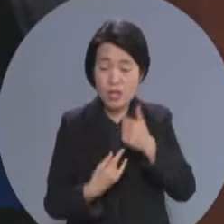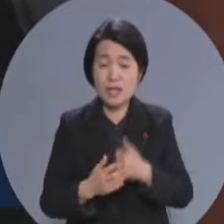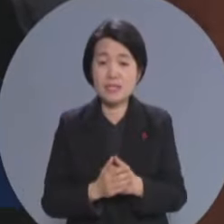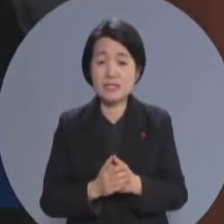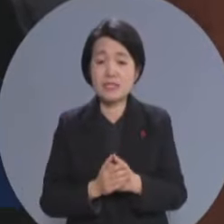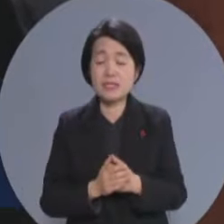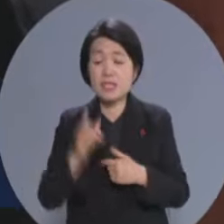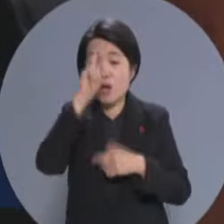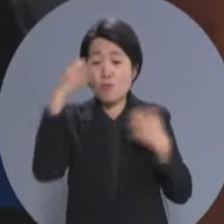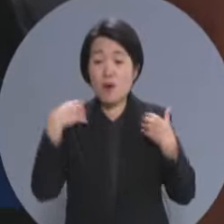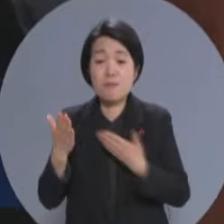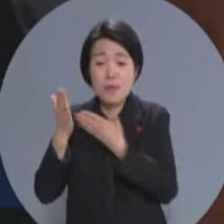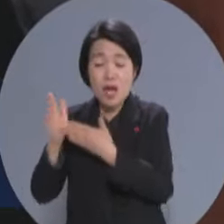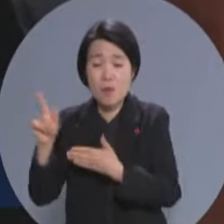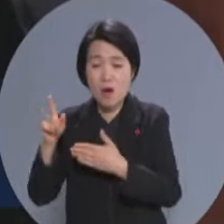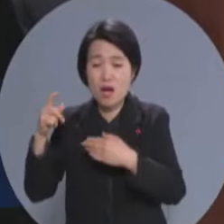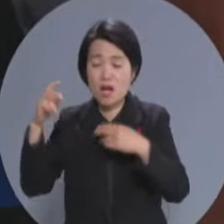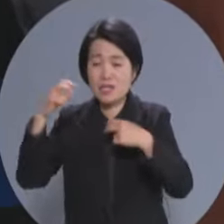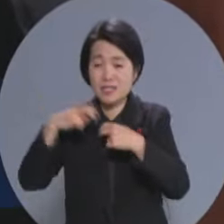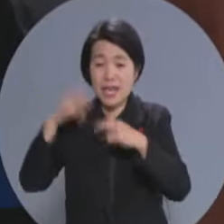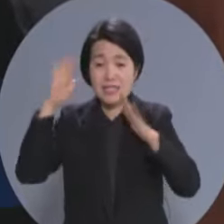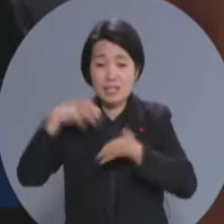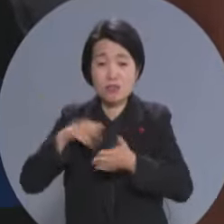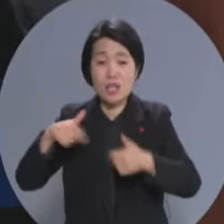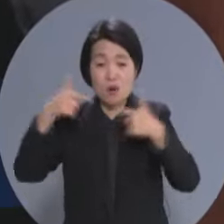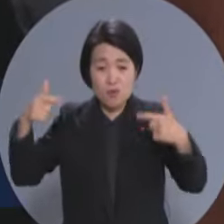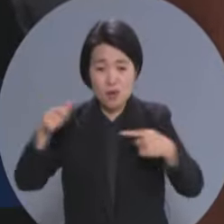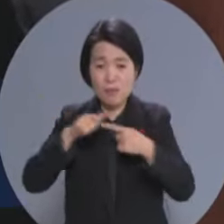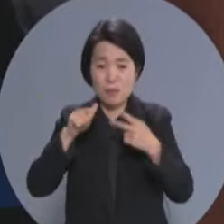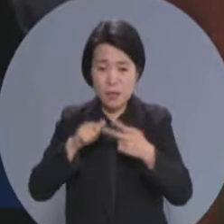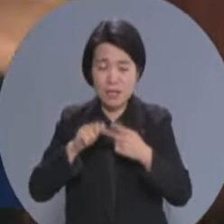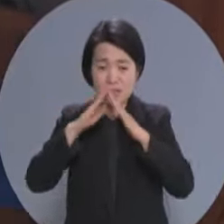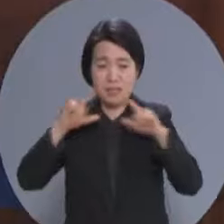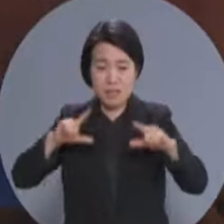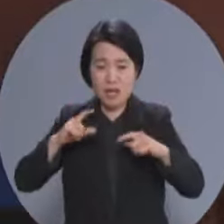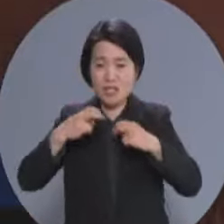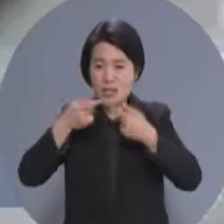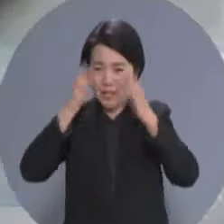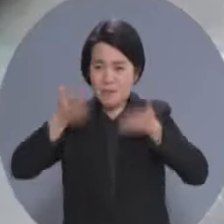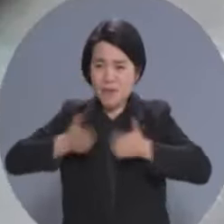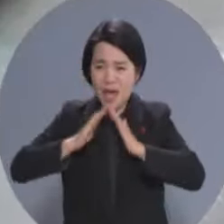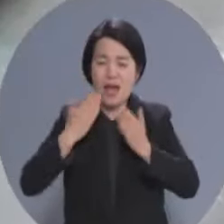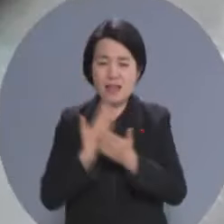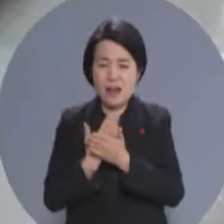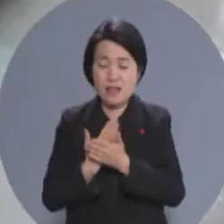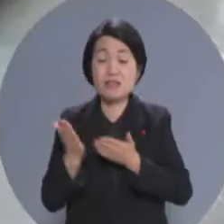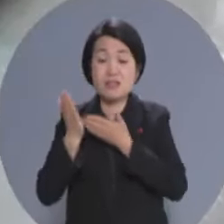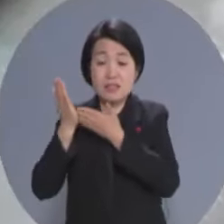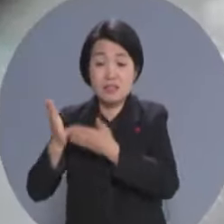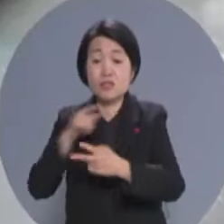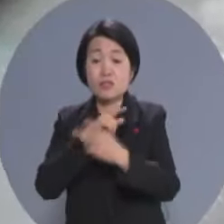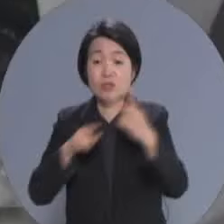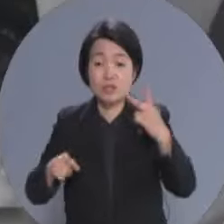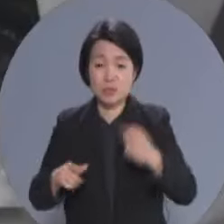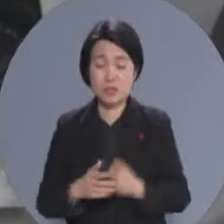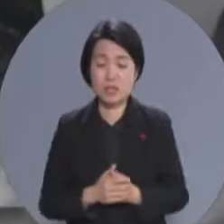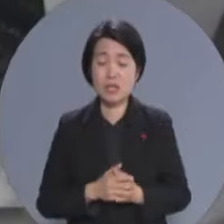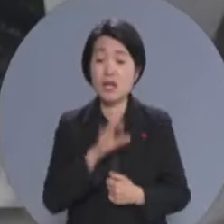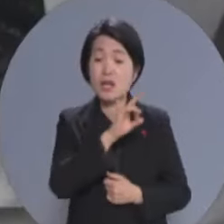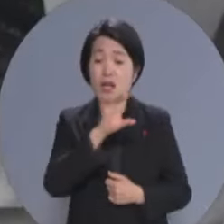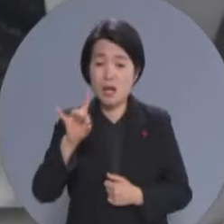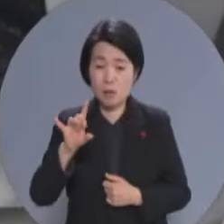상이도 설이 반영되도록 총력을 기울리고 있습니다 하지만 순천대와 목포대